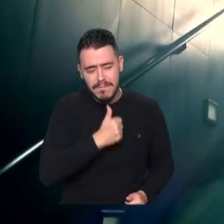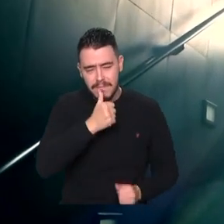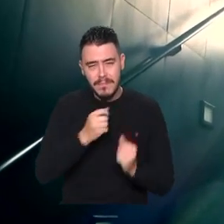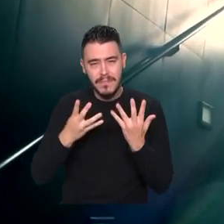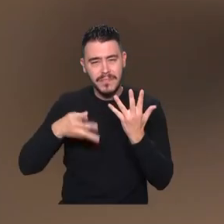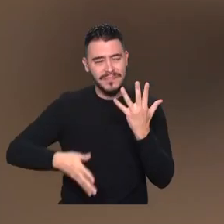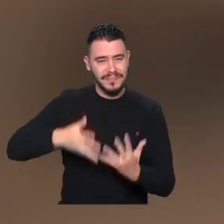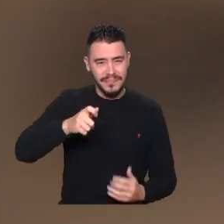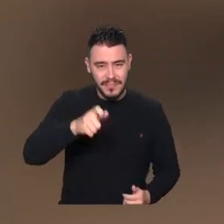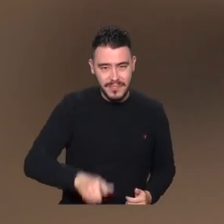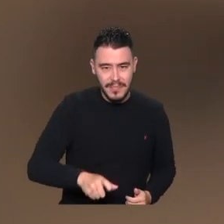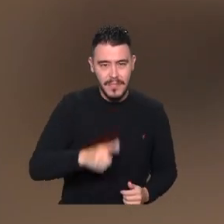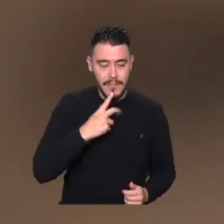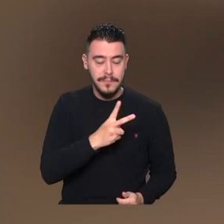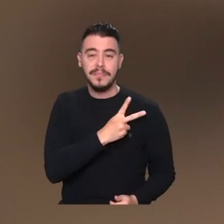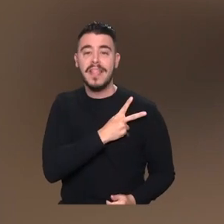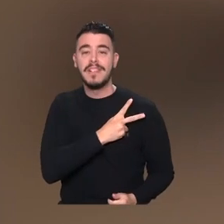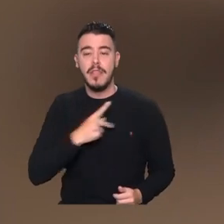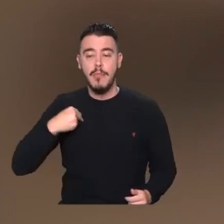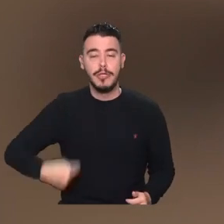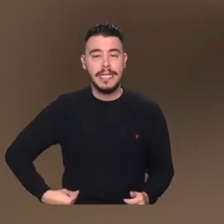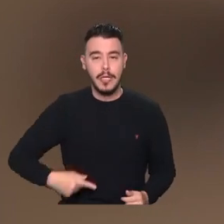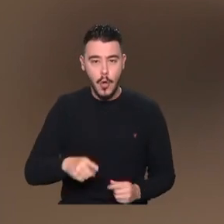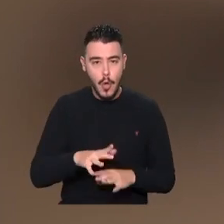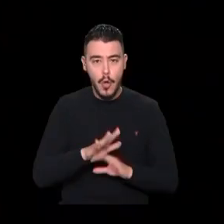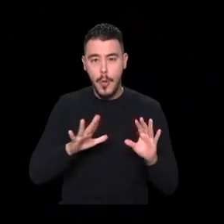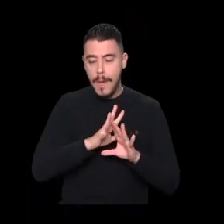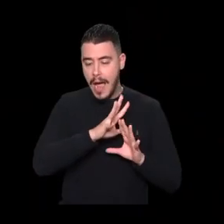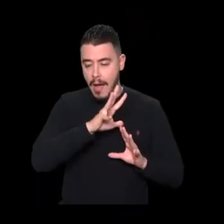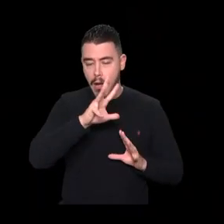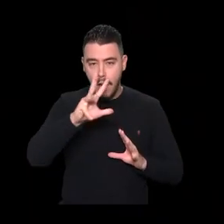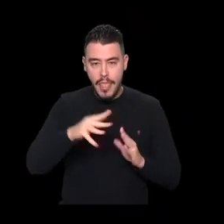ετών, μαθήτρια δημοτικού ακόμα, αυτός ο άνδρας άρχισε να τη βιάζει.